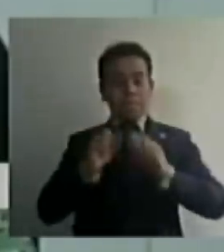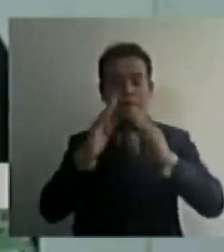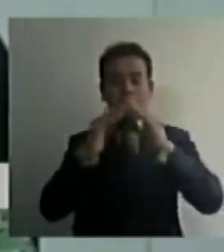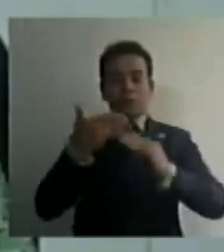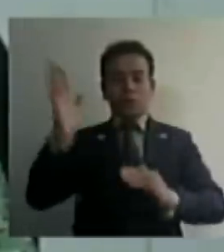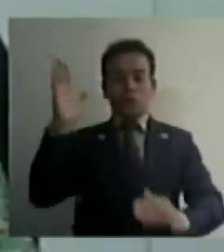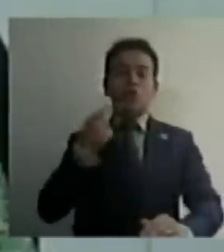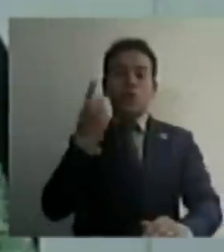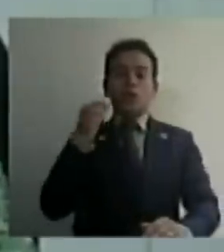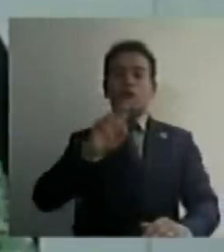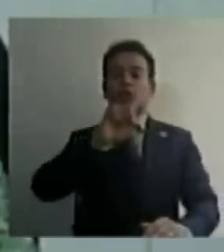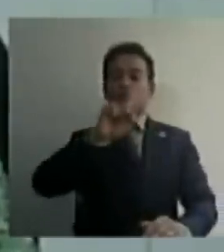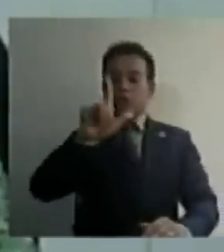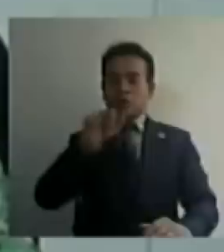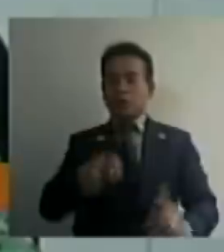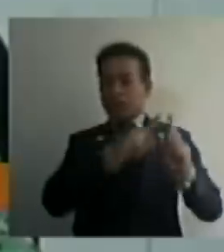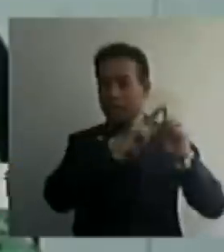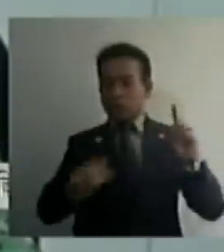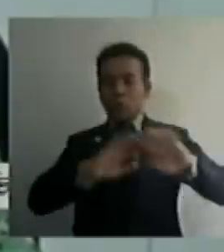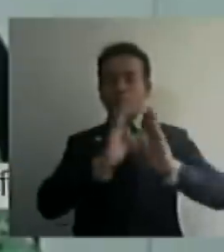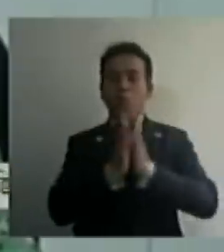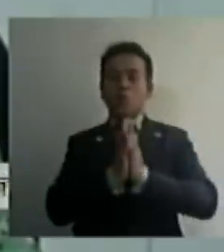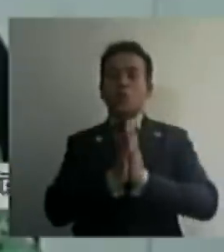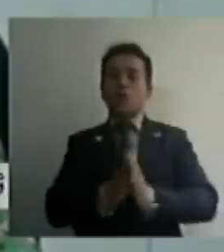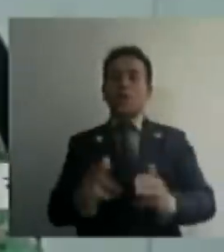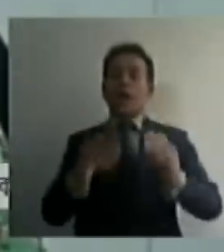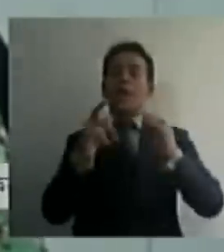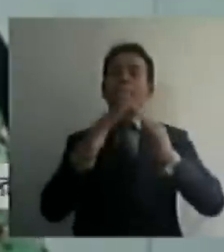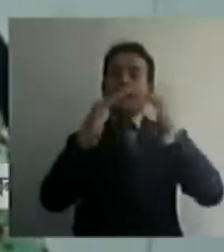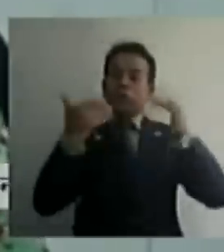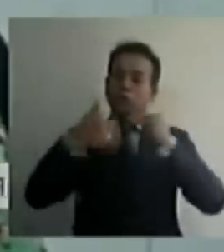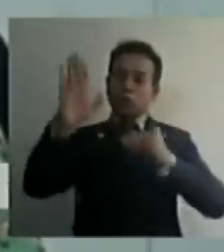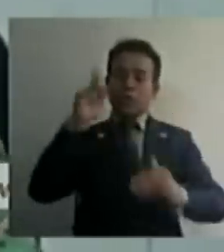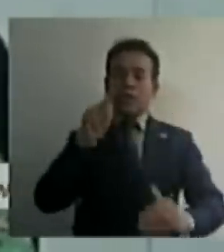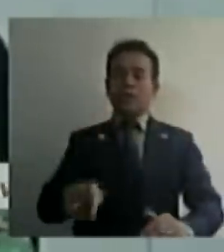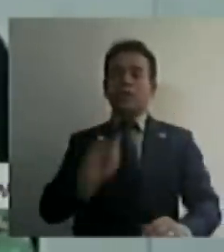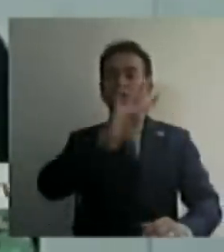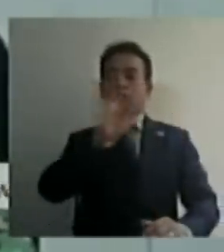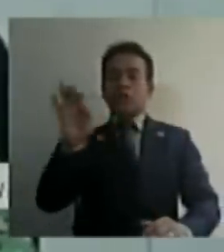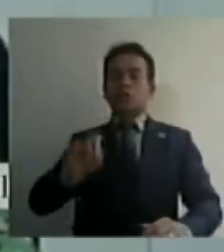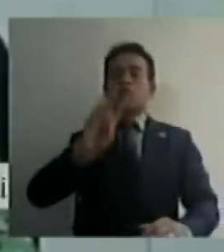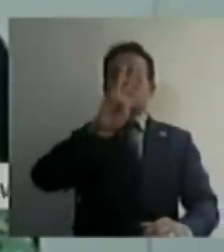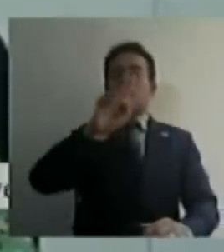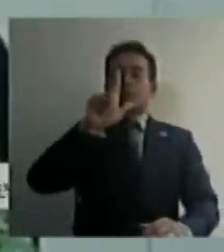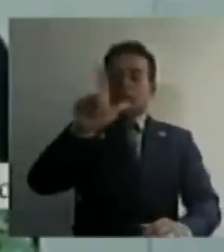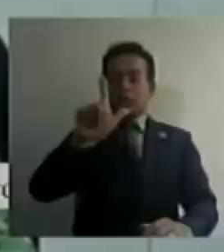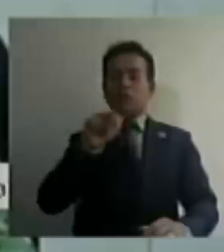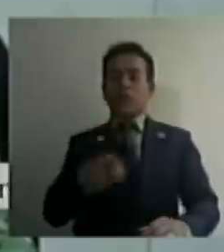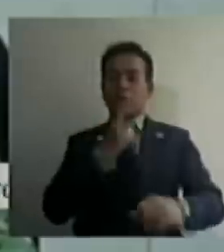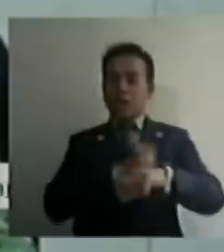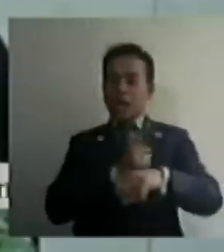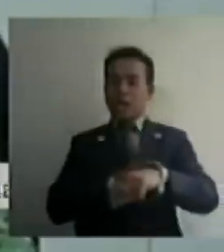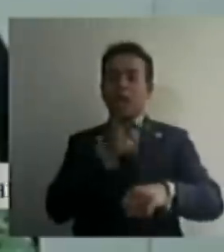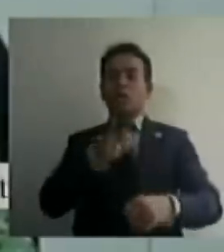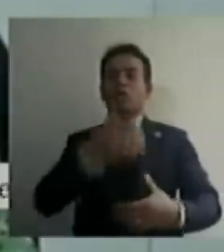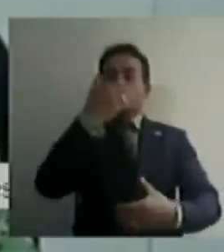হয়েছেন ৪৩৭ জন। ঢাকা মহানগরীতে আইসোলেশন সজ্জা আছে ১৫৫০টি